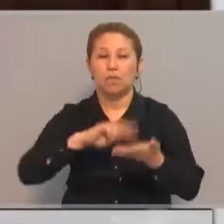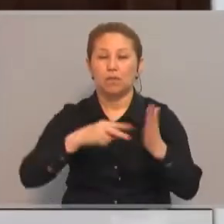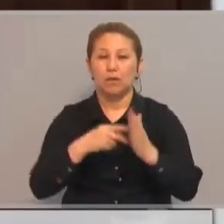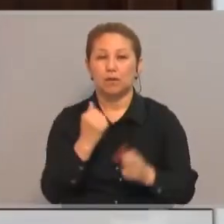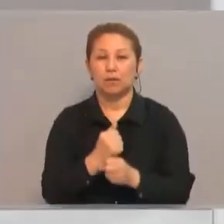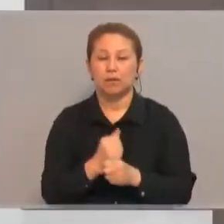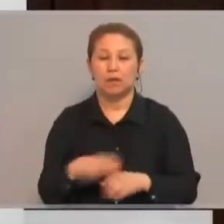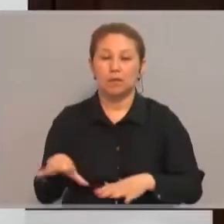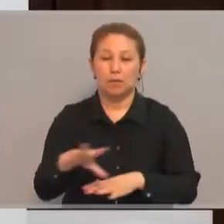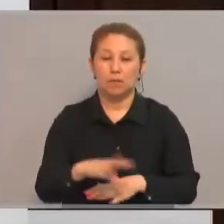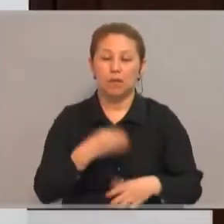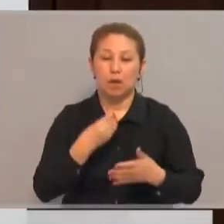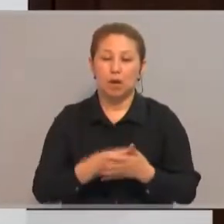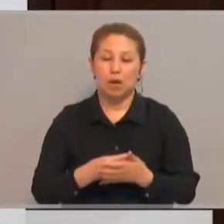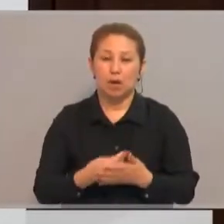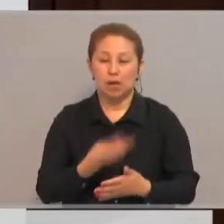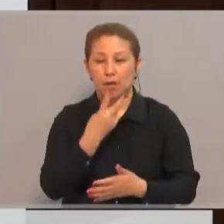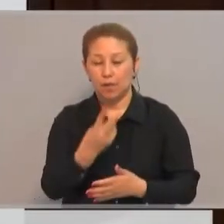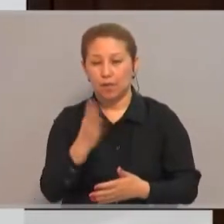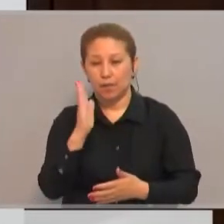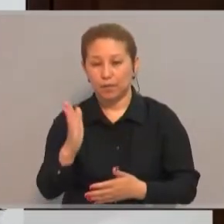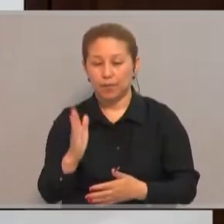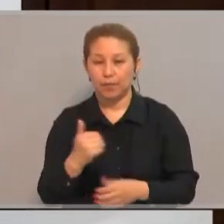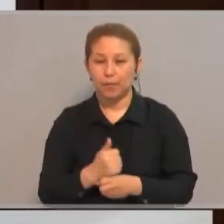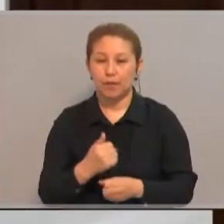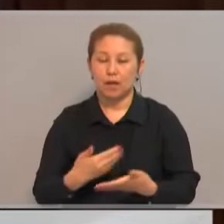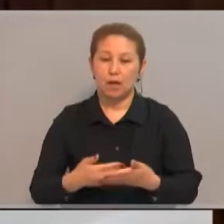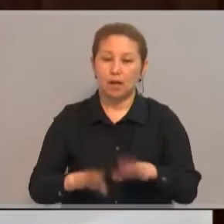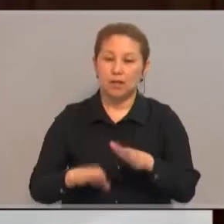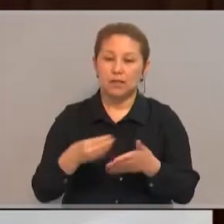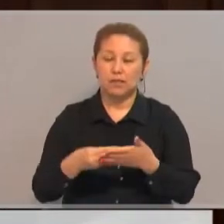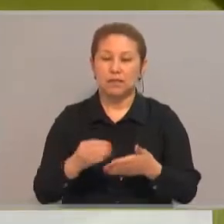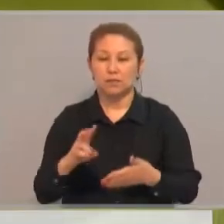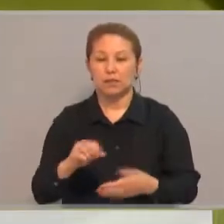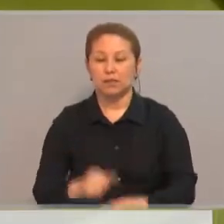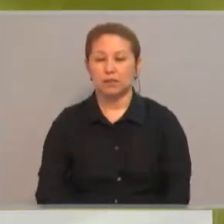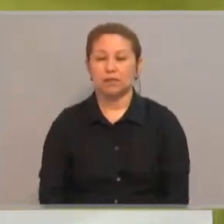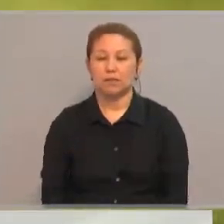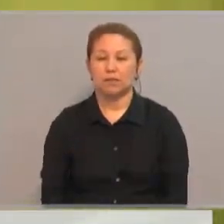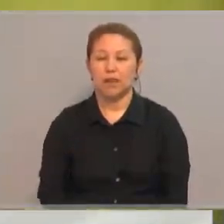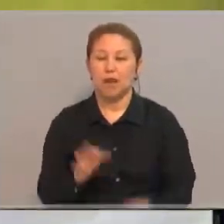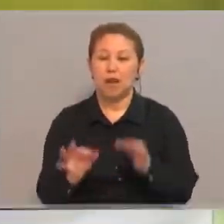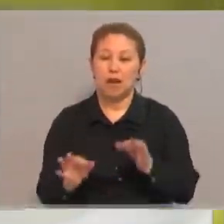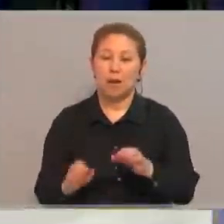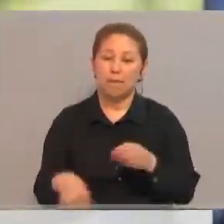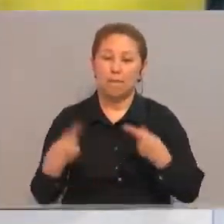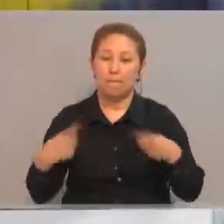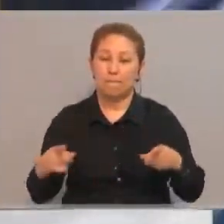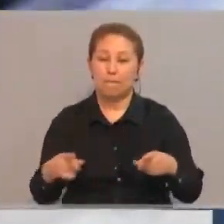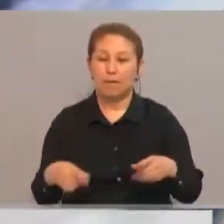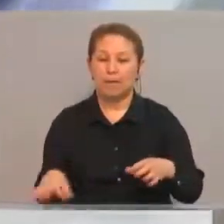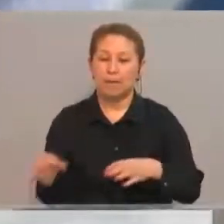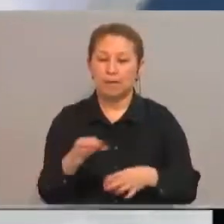уже зарекомендовали себя как конкурентоспособные как по качеству, так и по ценовой политике. По сравнению с другими регионами,